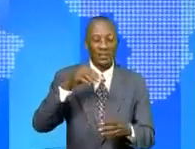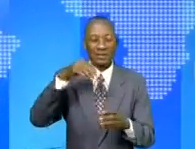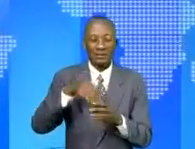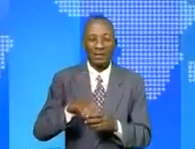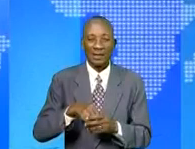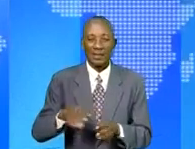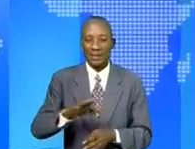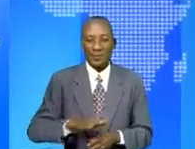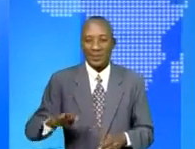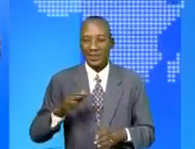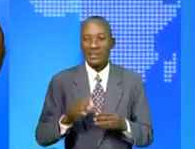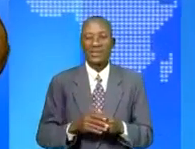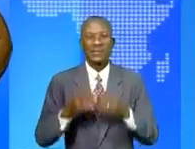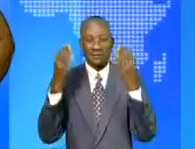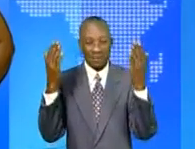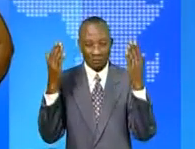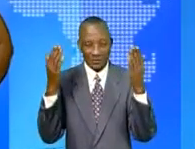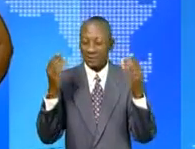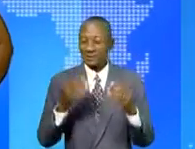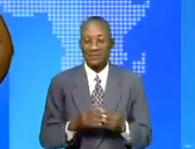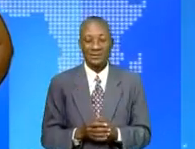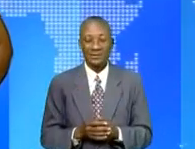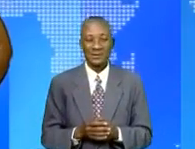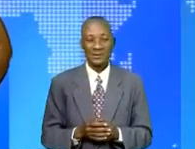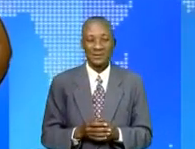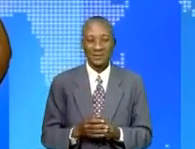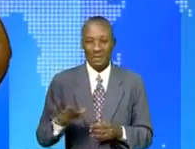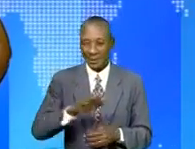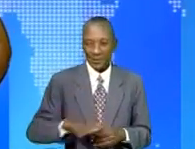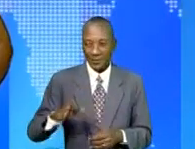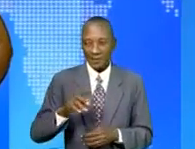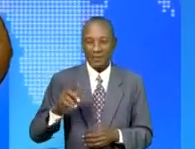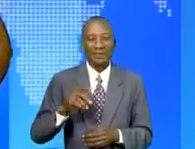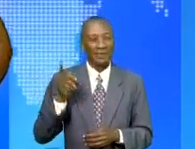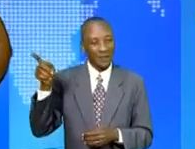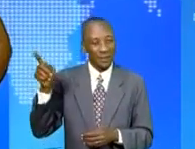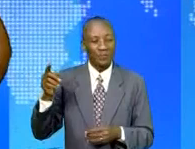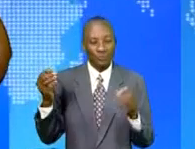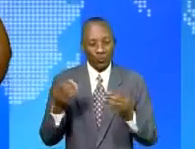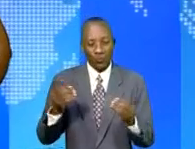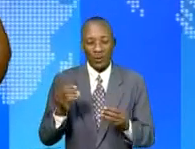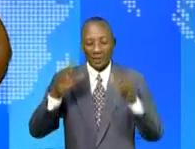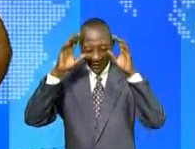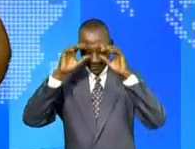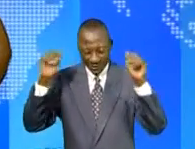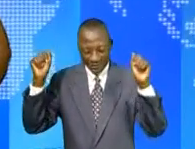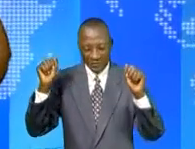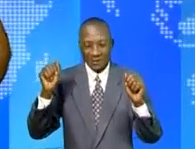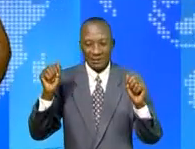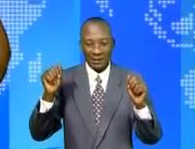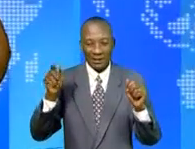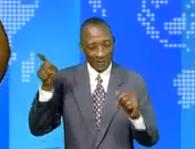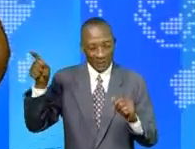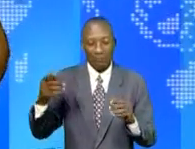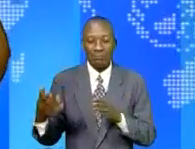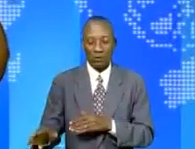chefs d'État et des gouvernements du continent ont fait le déplacement à Lusaka, parmi lesquels les présidents du Ghana et de l'Afrique